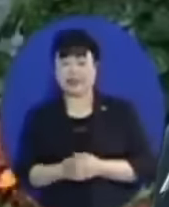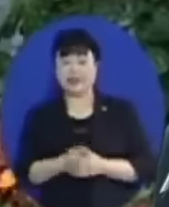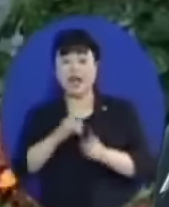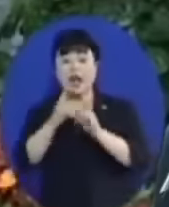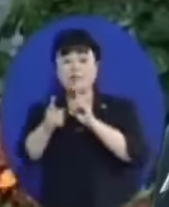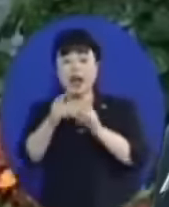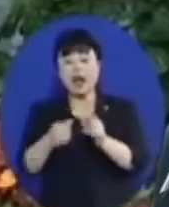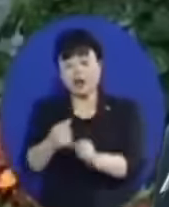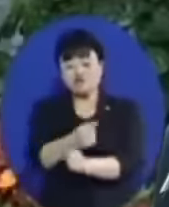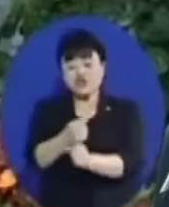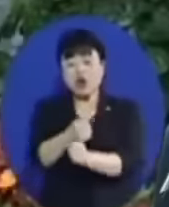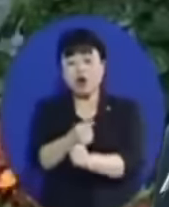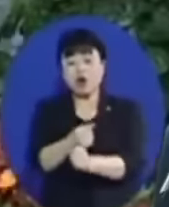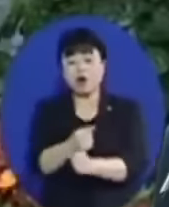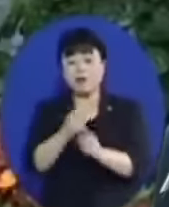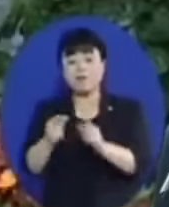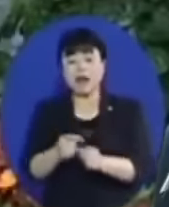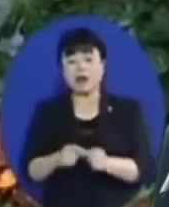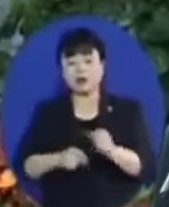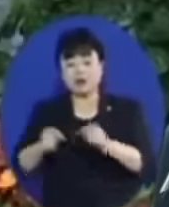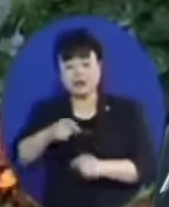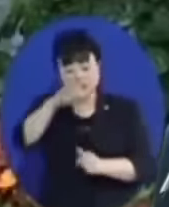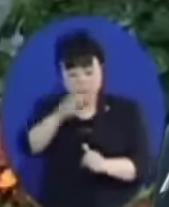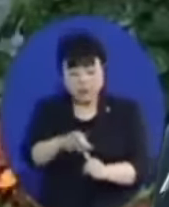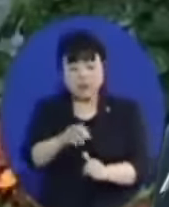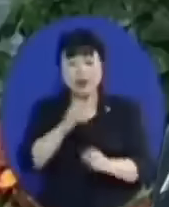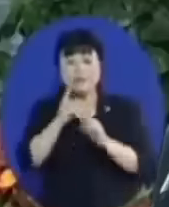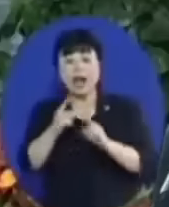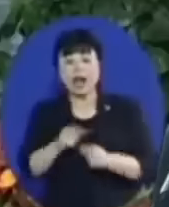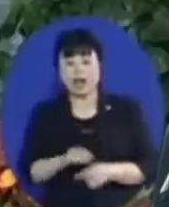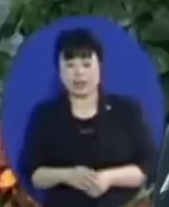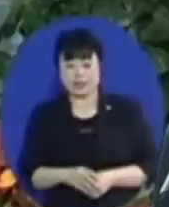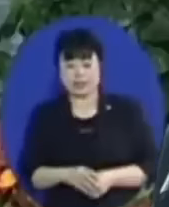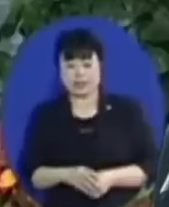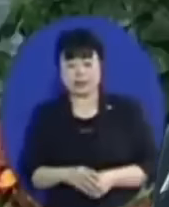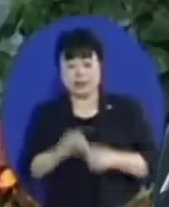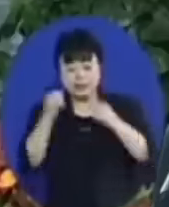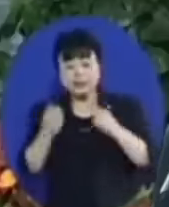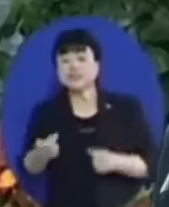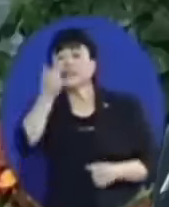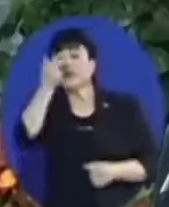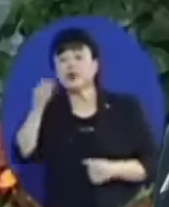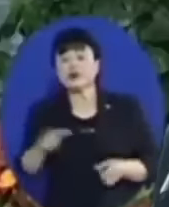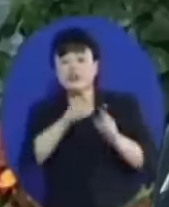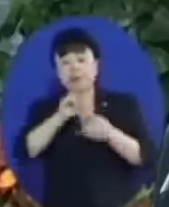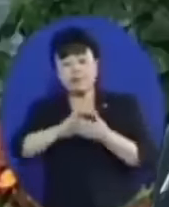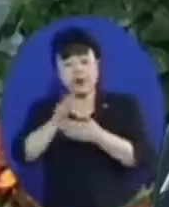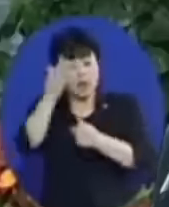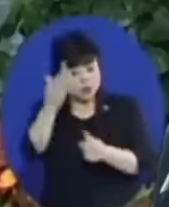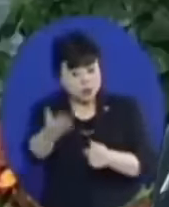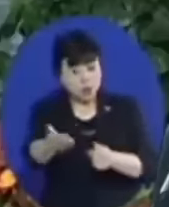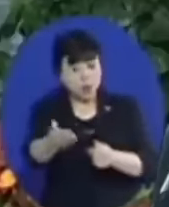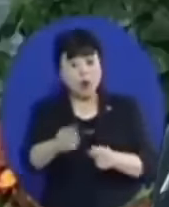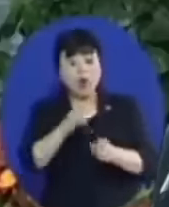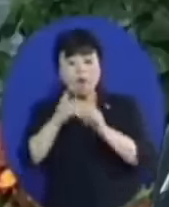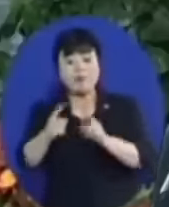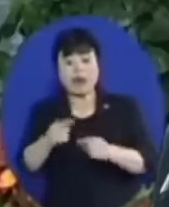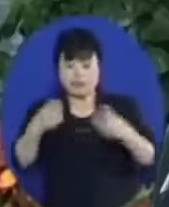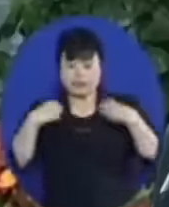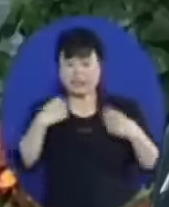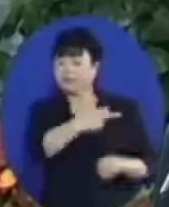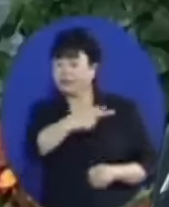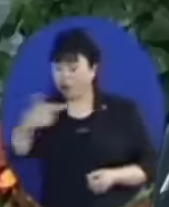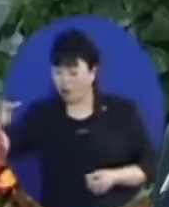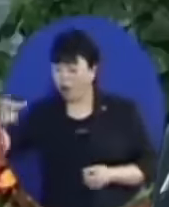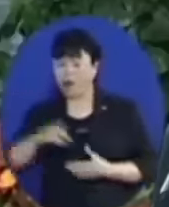말로 내가 묶였으면 내 말로 내가 사로잡혔다고, 말이 우리의 생명과 생활을 변화시키는데 큰 역할을 한다는 것을